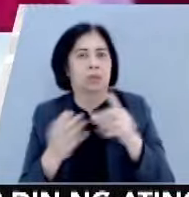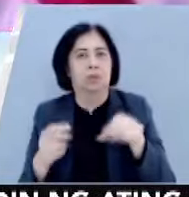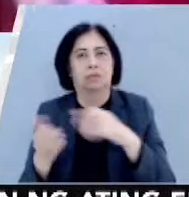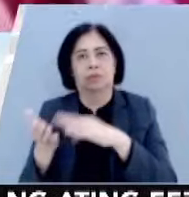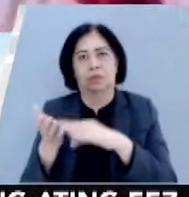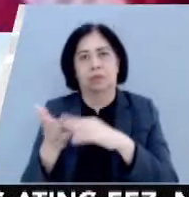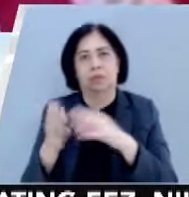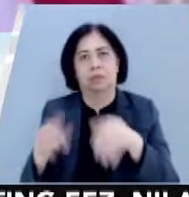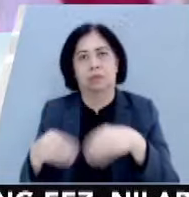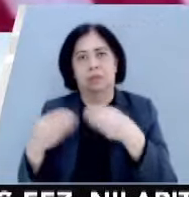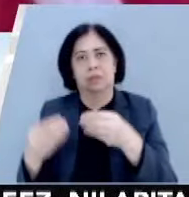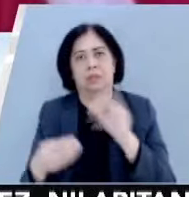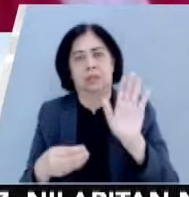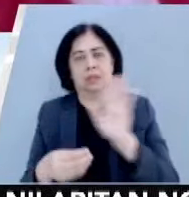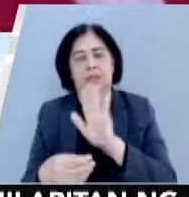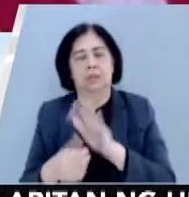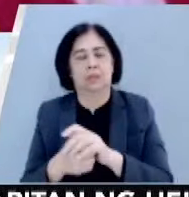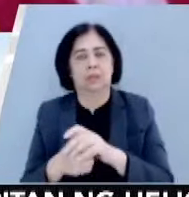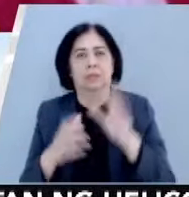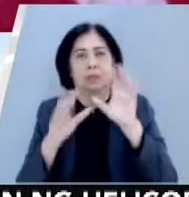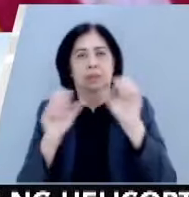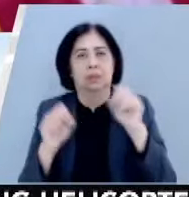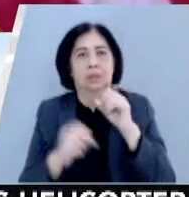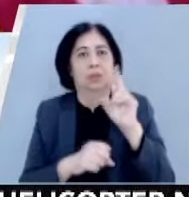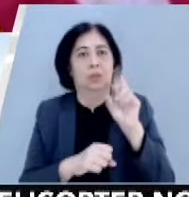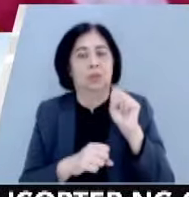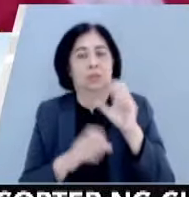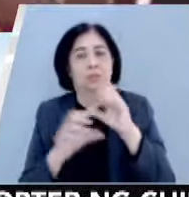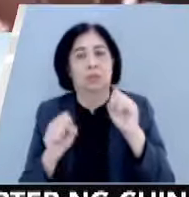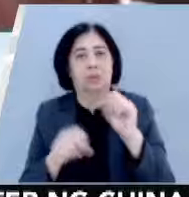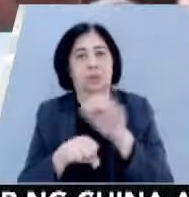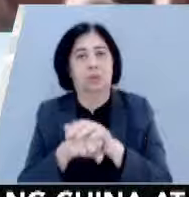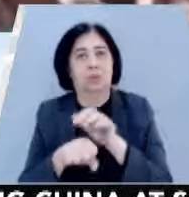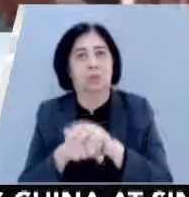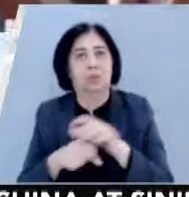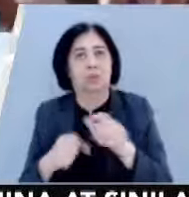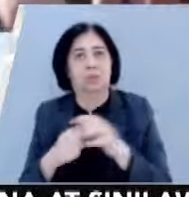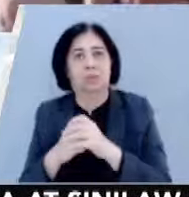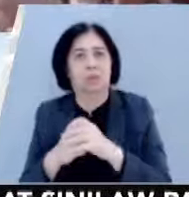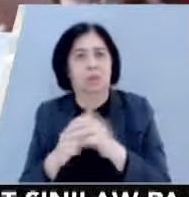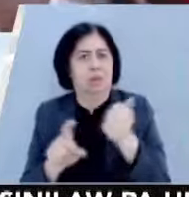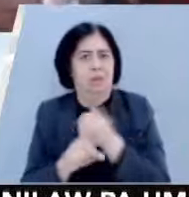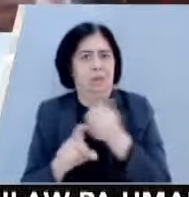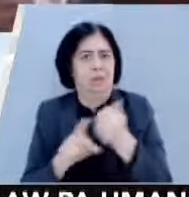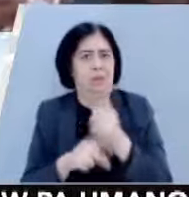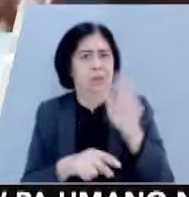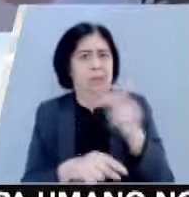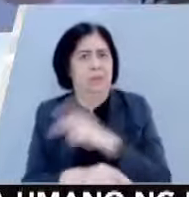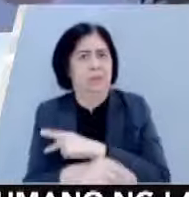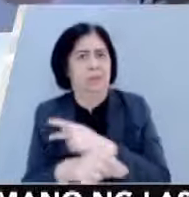sa kanya. Tinawag naman ni U.S. President-elect Donald Trump na pang-aabuso